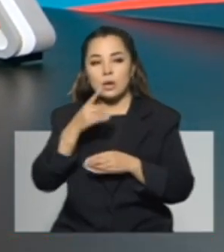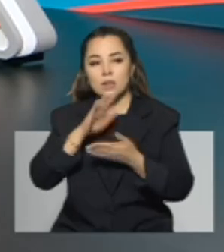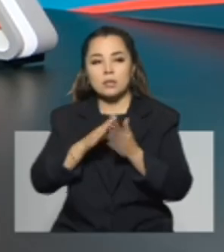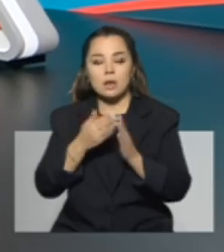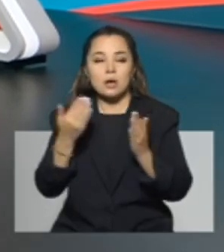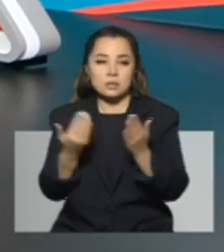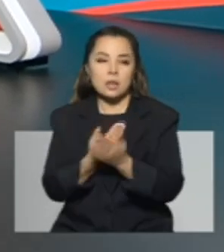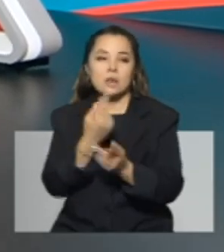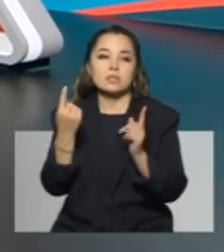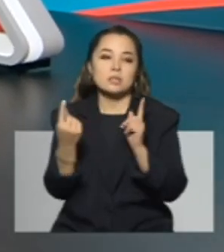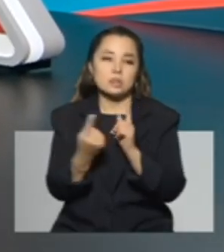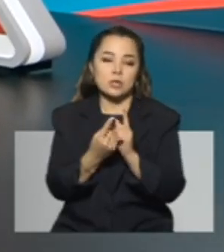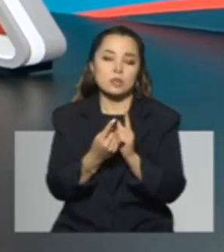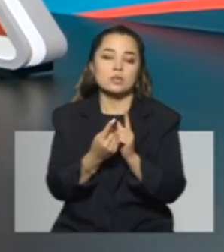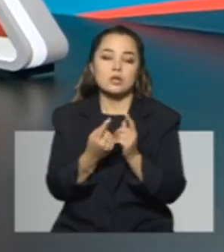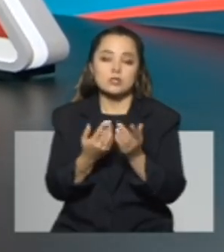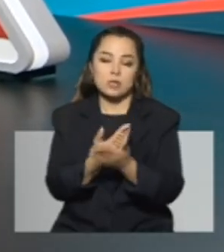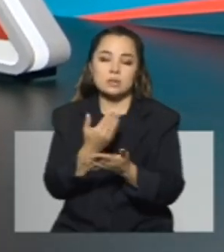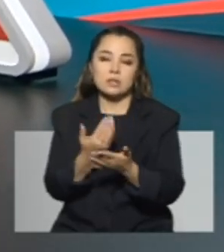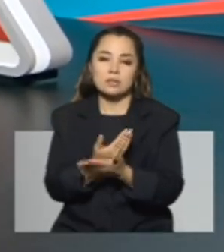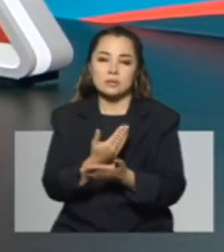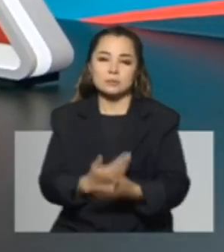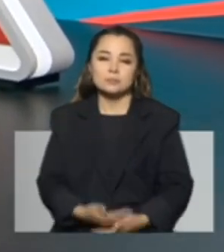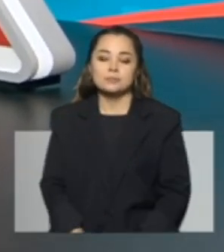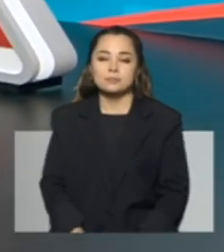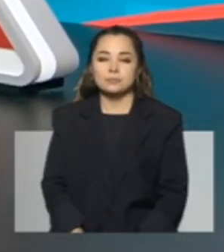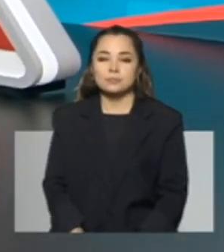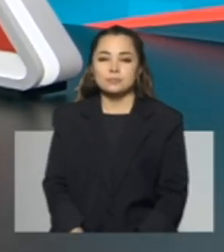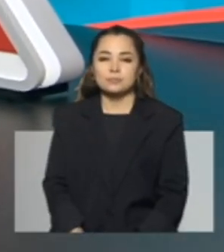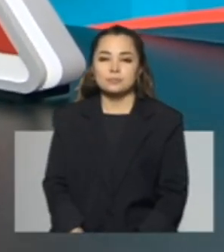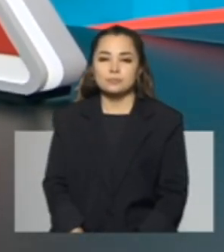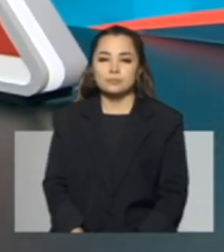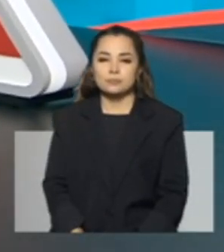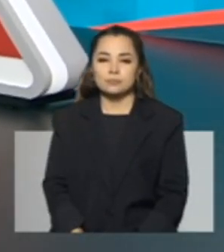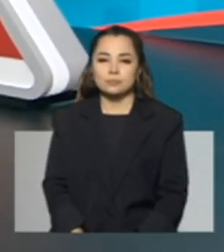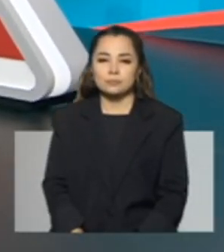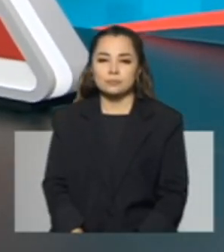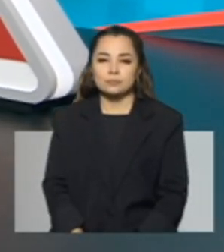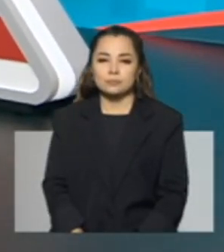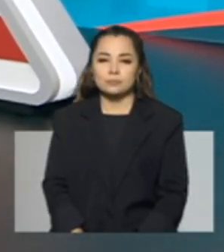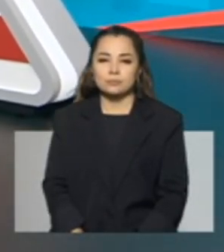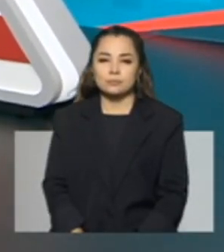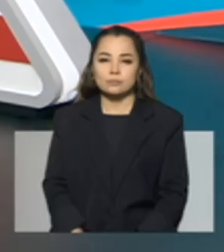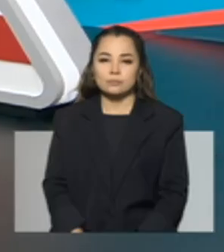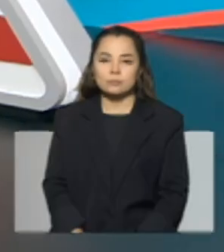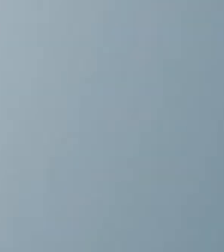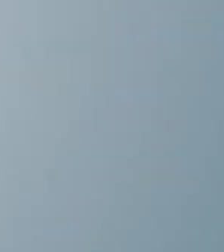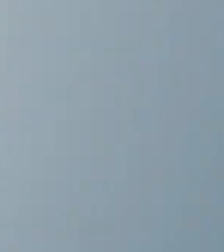ақпарат қызметі сағат 22:00-де тікелей эфирге қайта шығады.